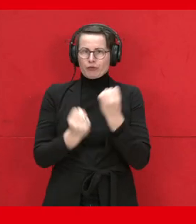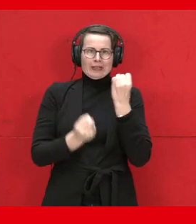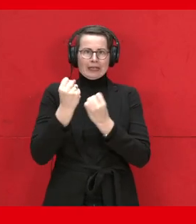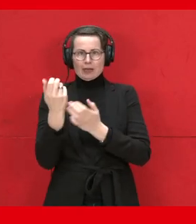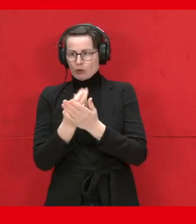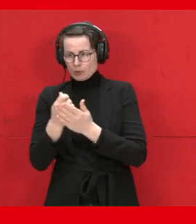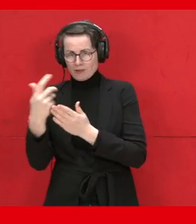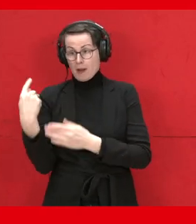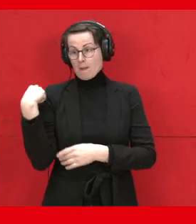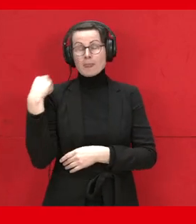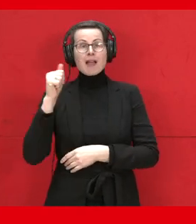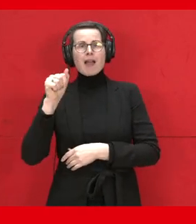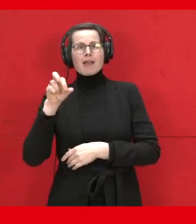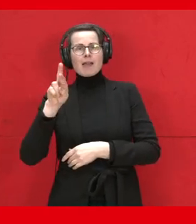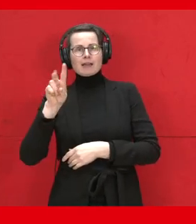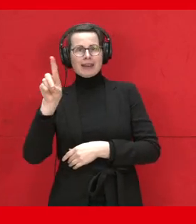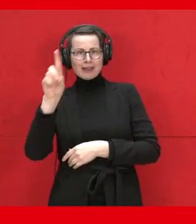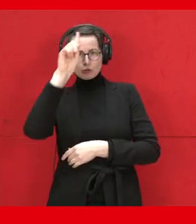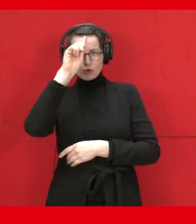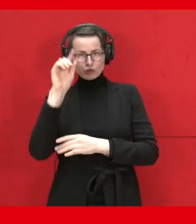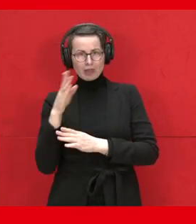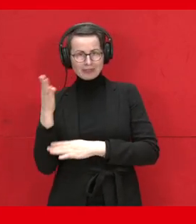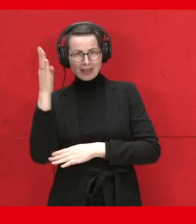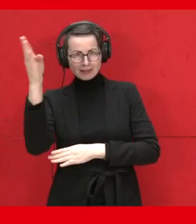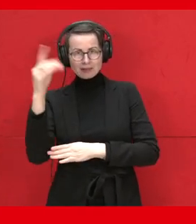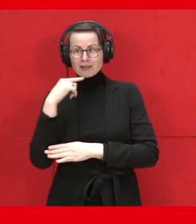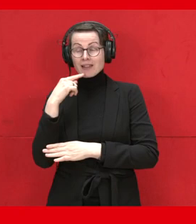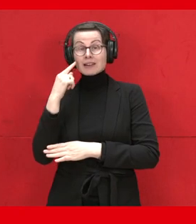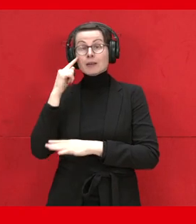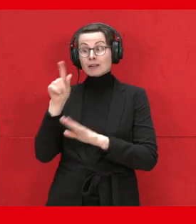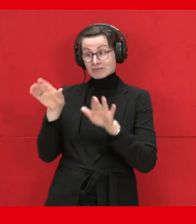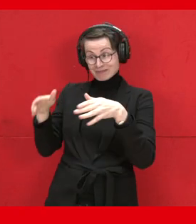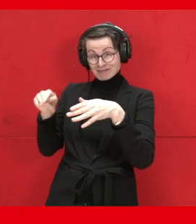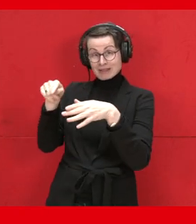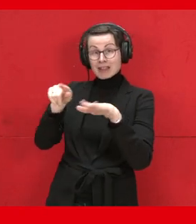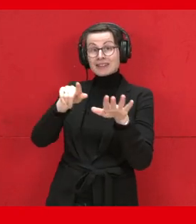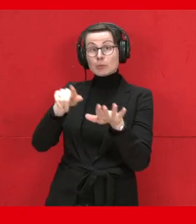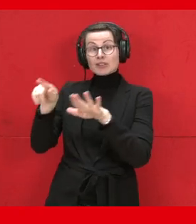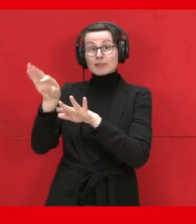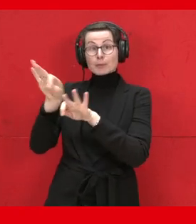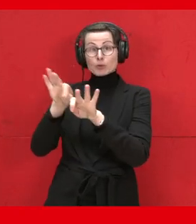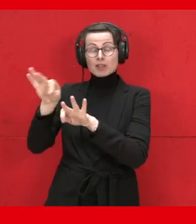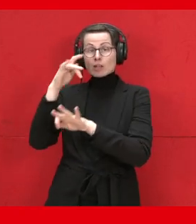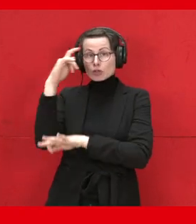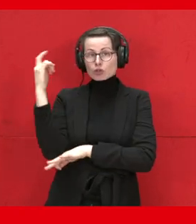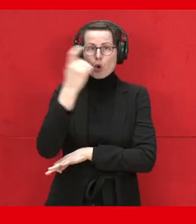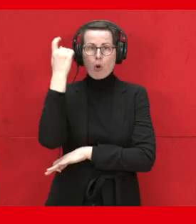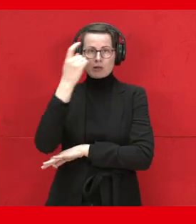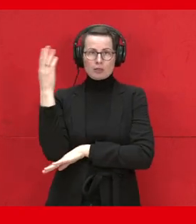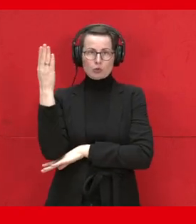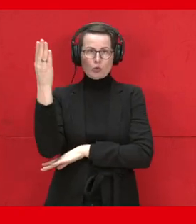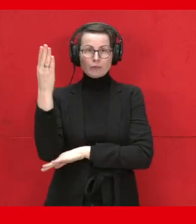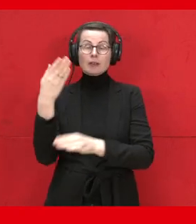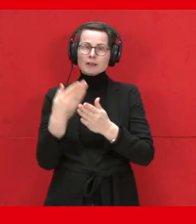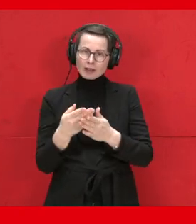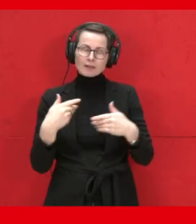aktuellen ARD-Deutschland-Trend zufolge eine große Sorge für 77% der Menschen in Deutschland. Und insofern freut es mich persönlich